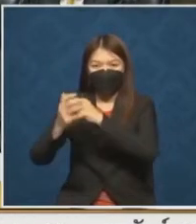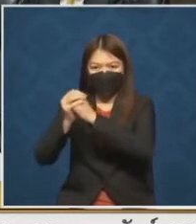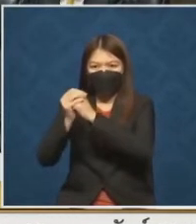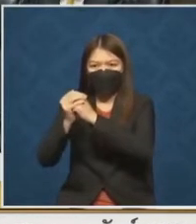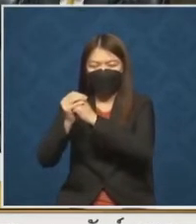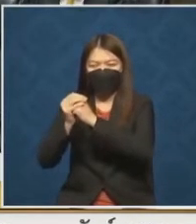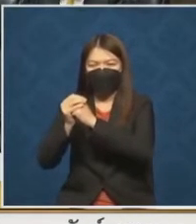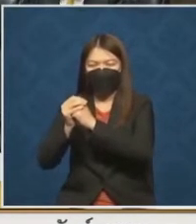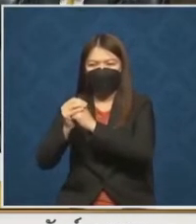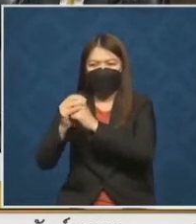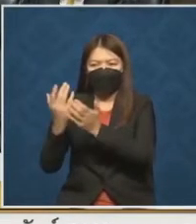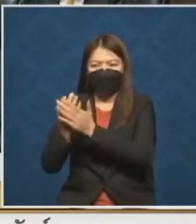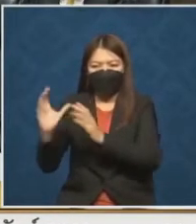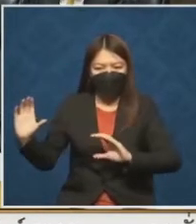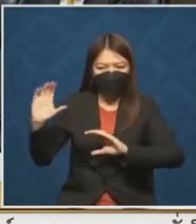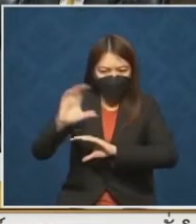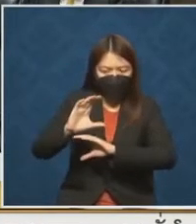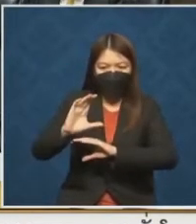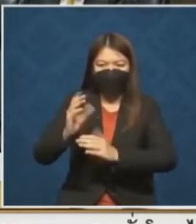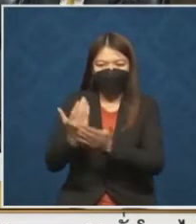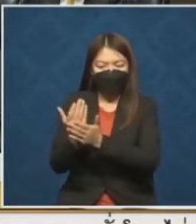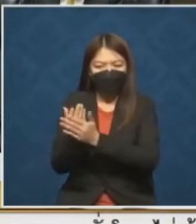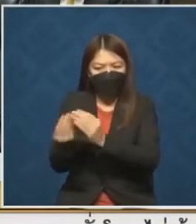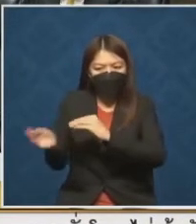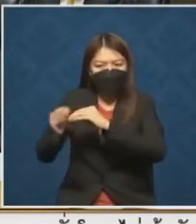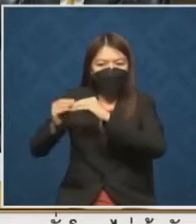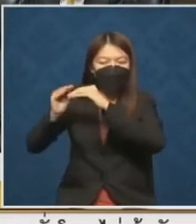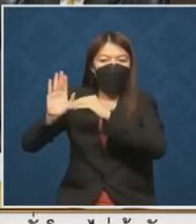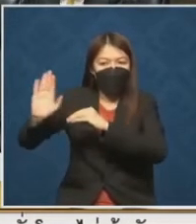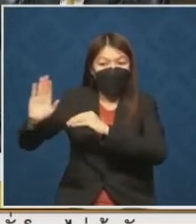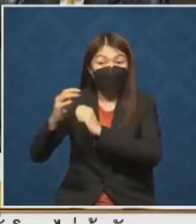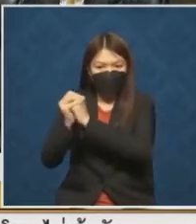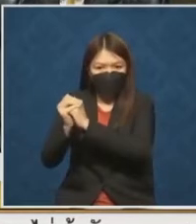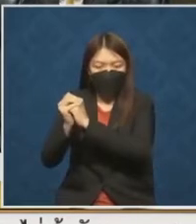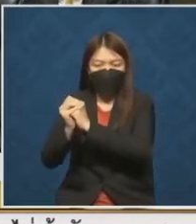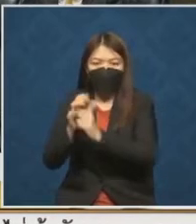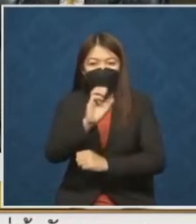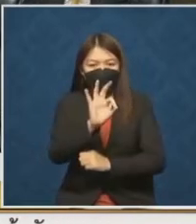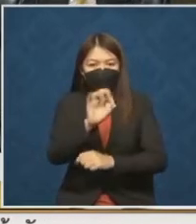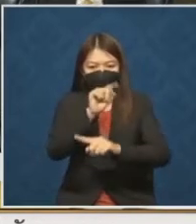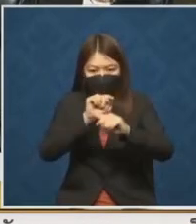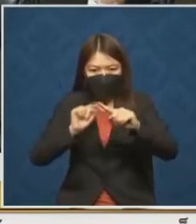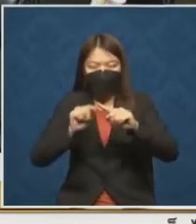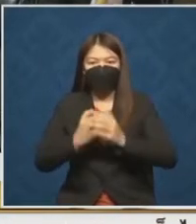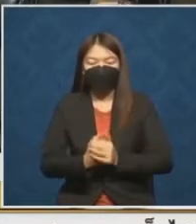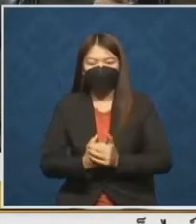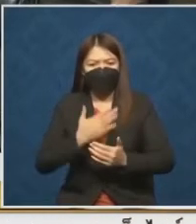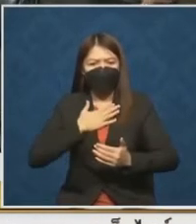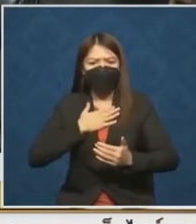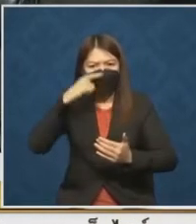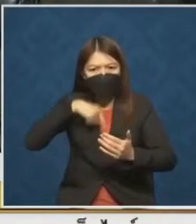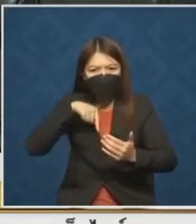ในสมัยรัฐบาลของท่านนายกยิ่งลักษณ์แต่ถูกระงับยับจังไปไม่มีการเชื่อมต่อทำทานครับถ้า